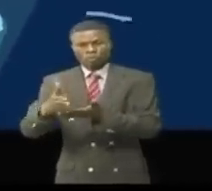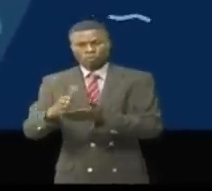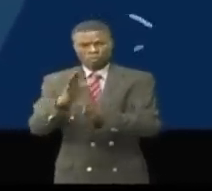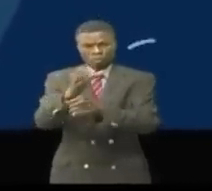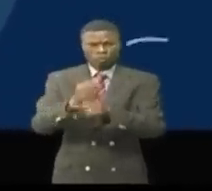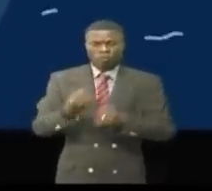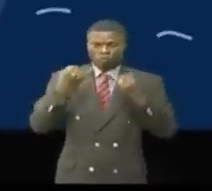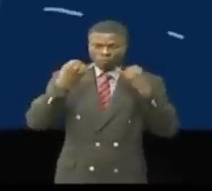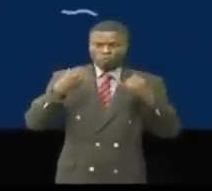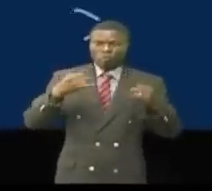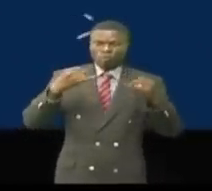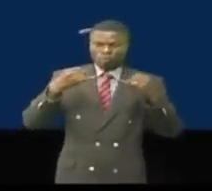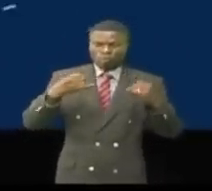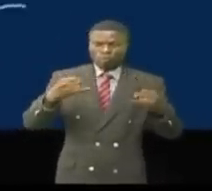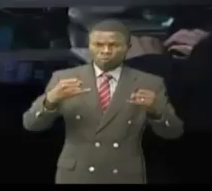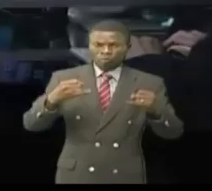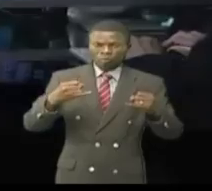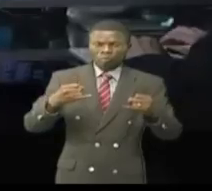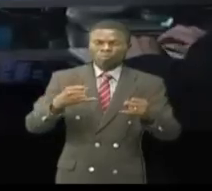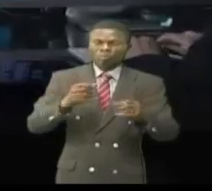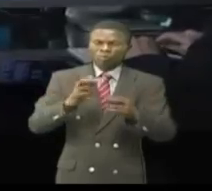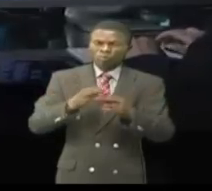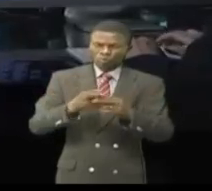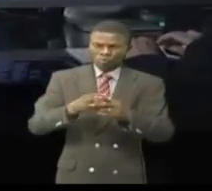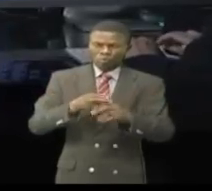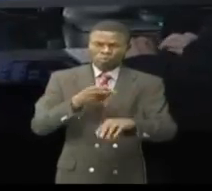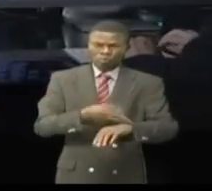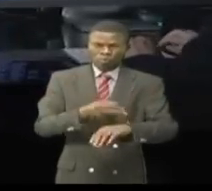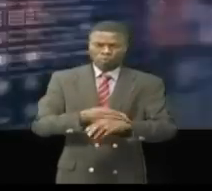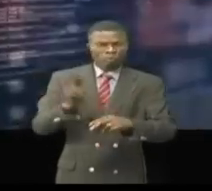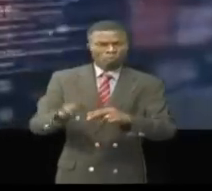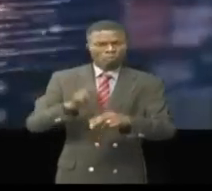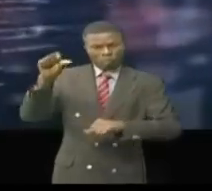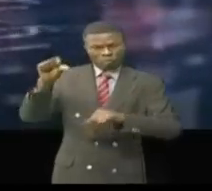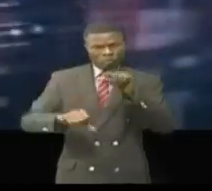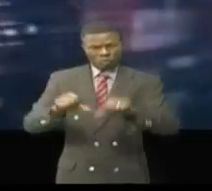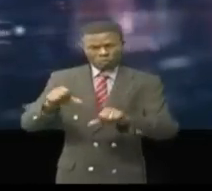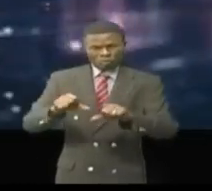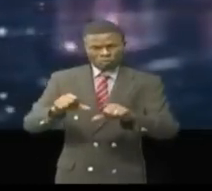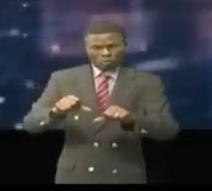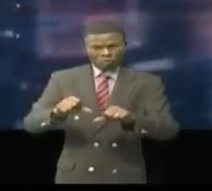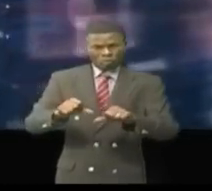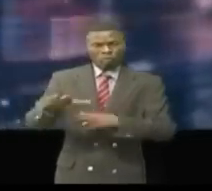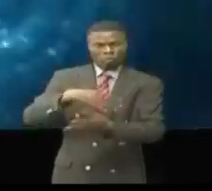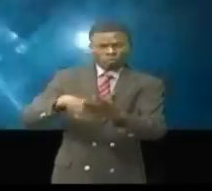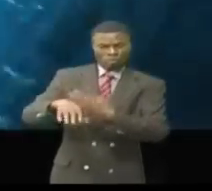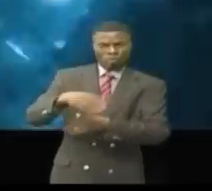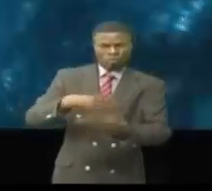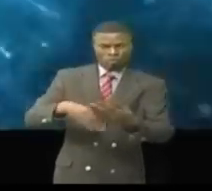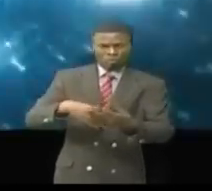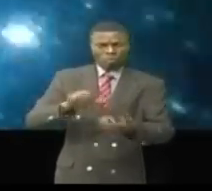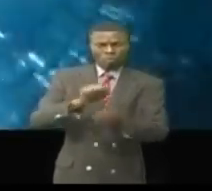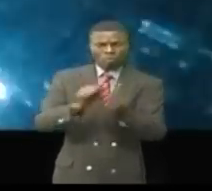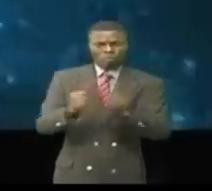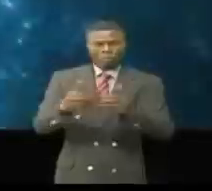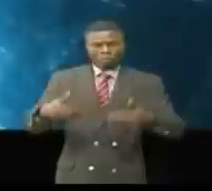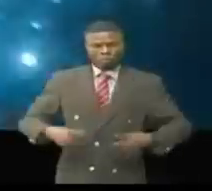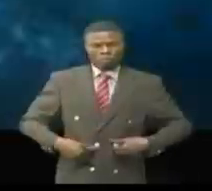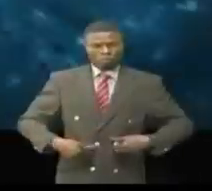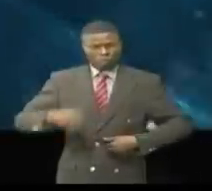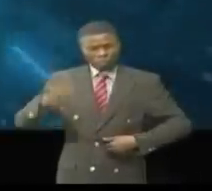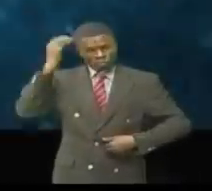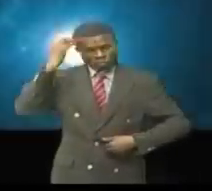des informations, mais pourtant, son mauvais usage peut conduire à des perturbations dans le chef des jeunes et